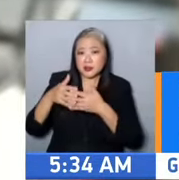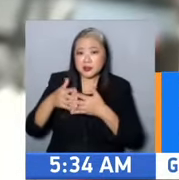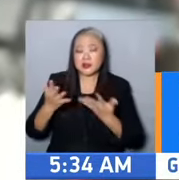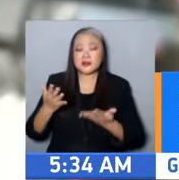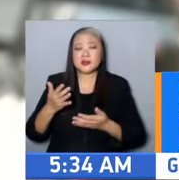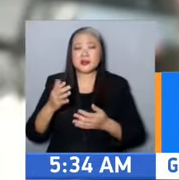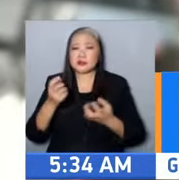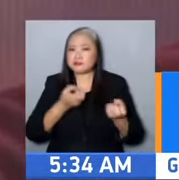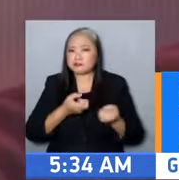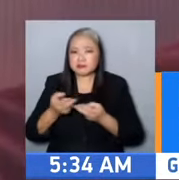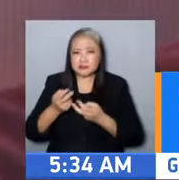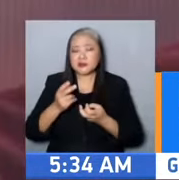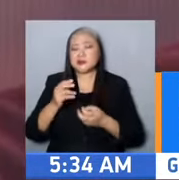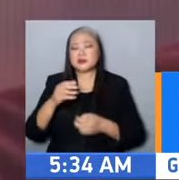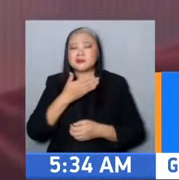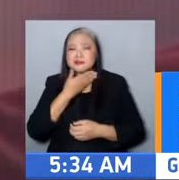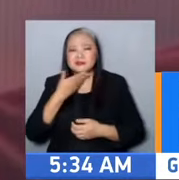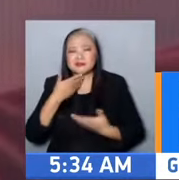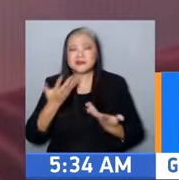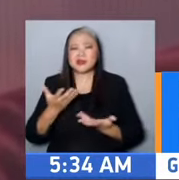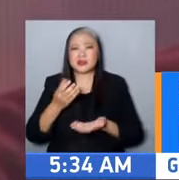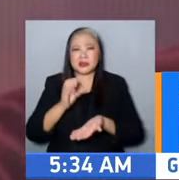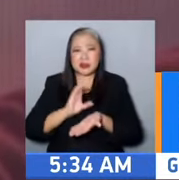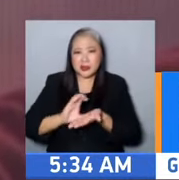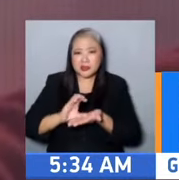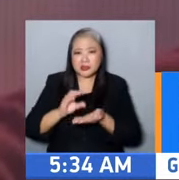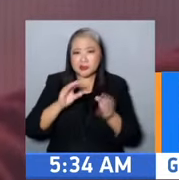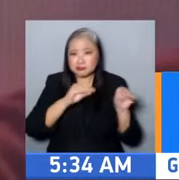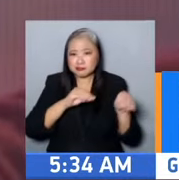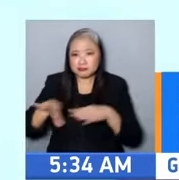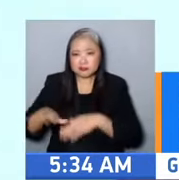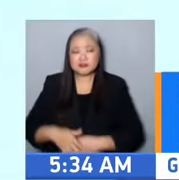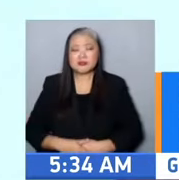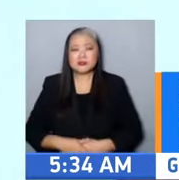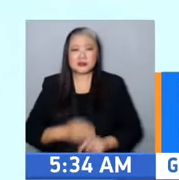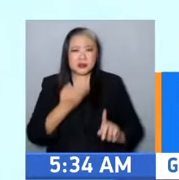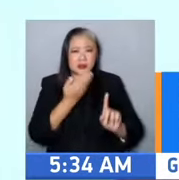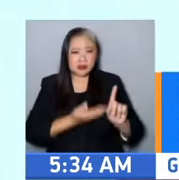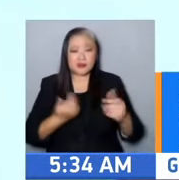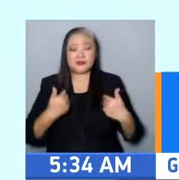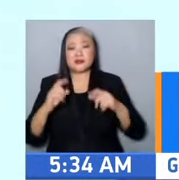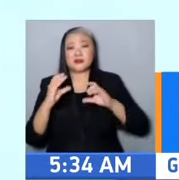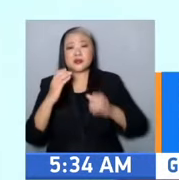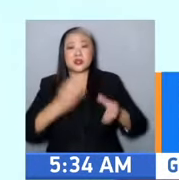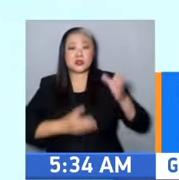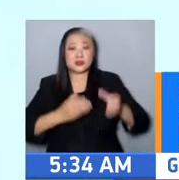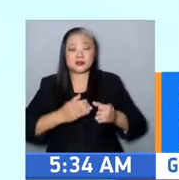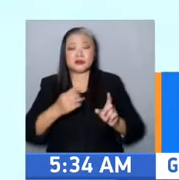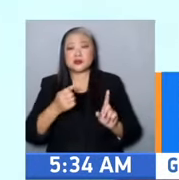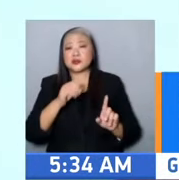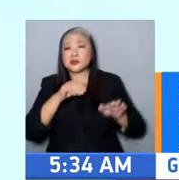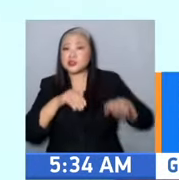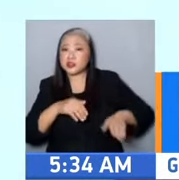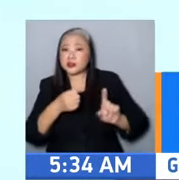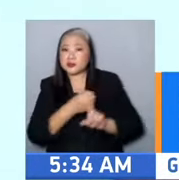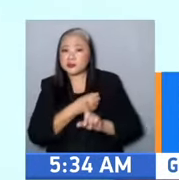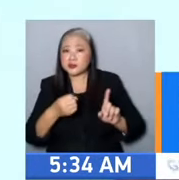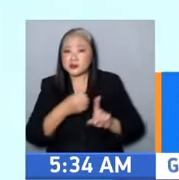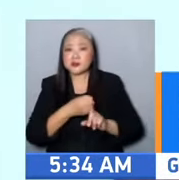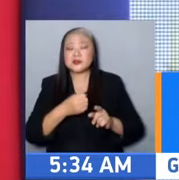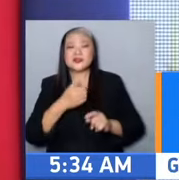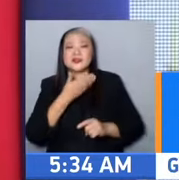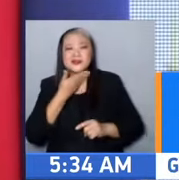cash smuggling. Naharap din si Quibuloy sa mga kasong child abuse at sexual abuse base sa inilabas na arrest warrant ng isang korte sa